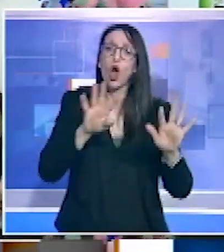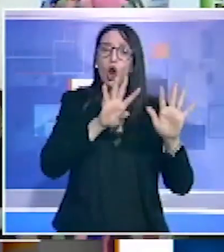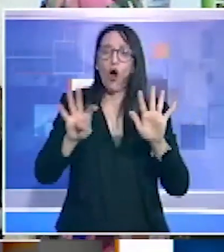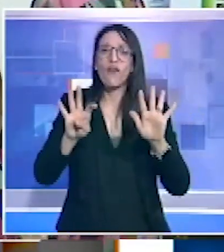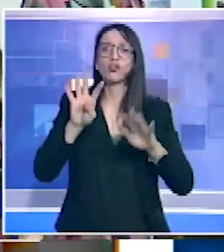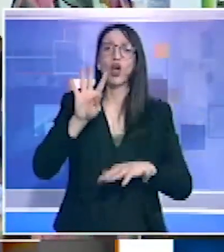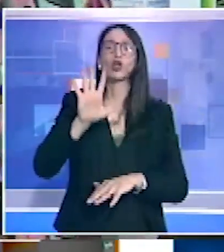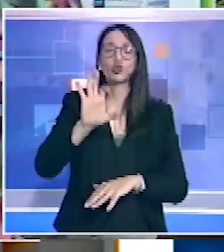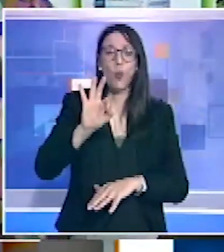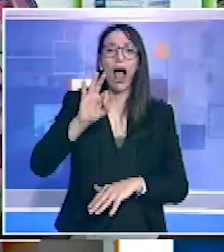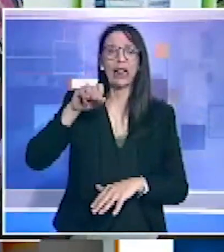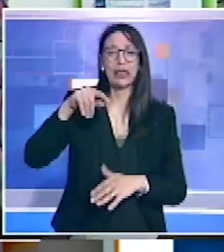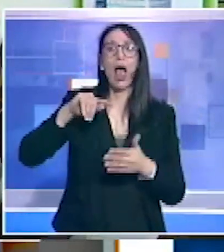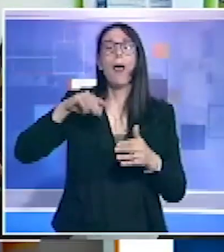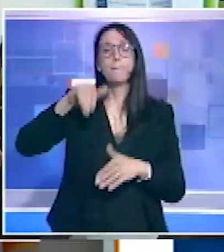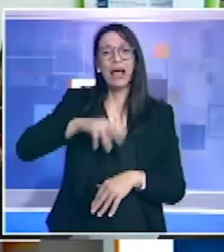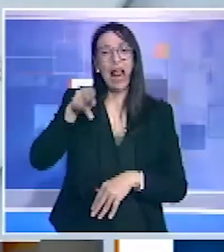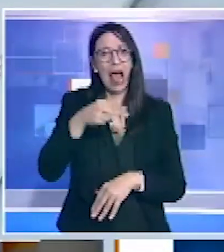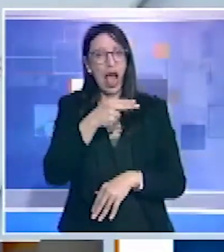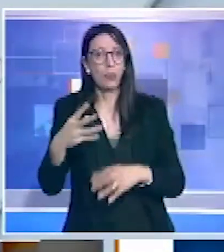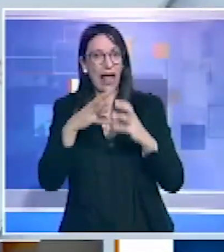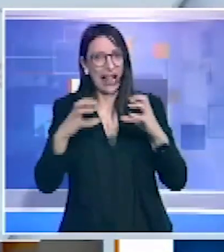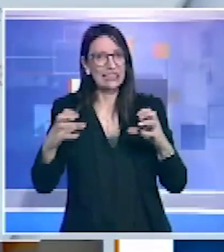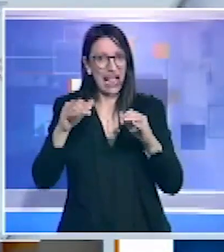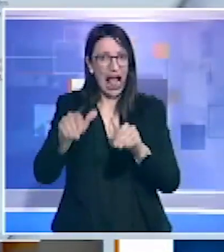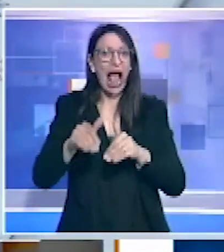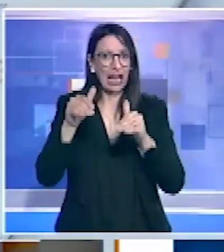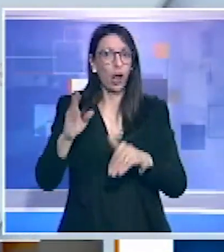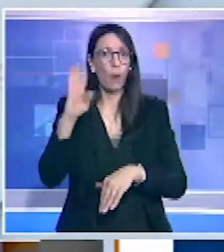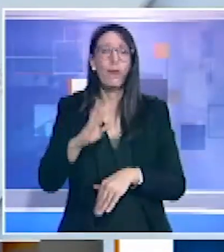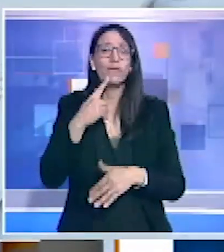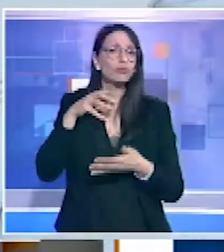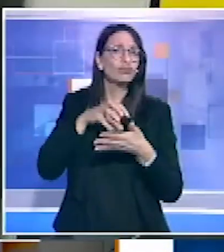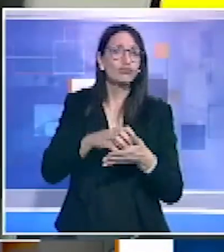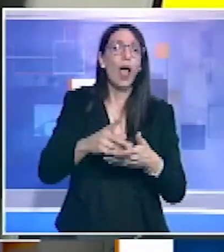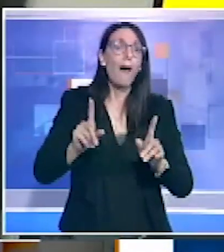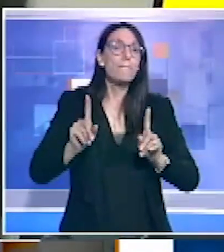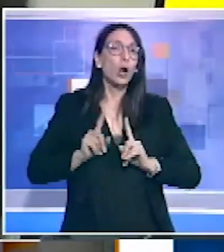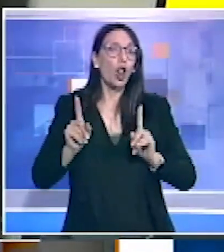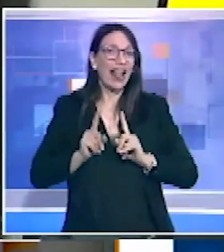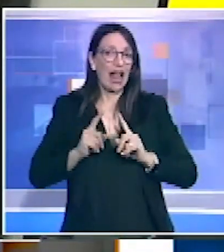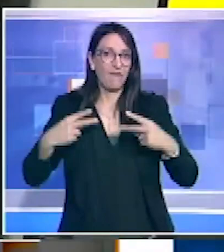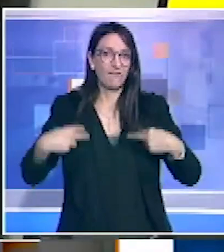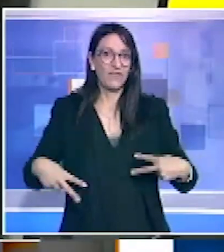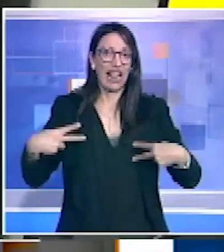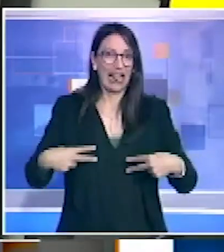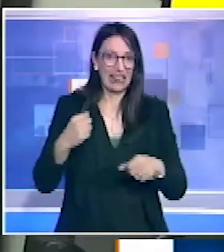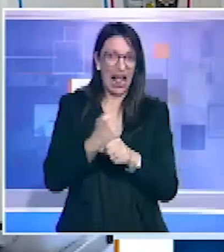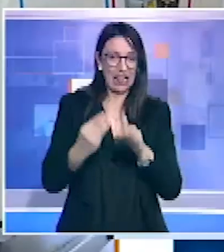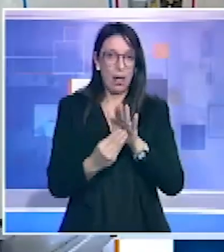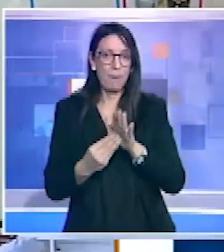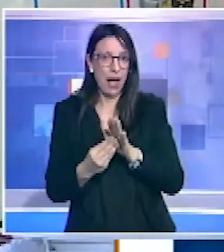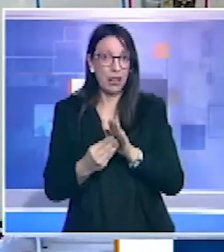950.000 per le aziende agricole lucane che vogliono investire nella Protezione della vita dei Lavoratori un bando